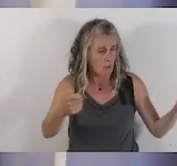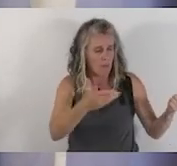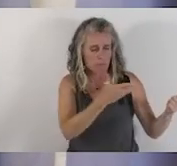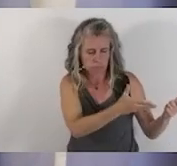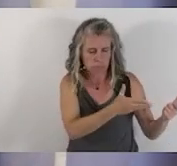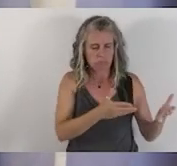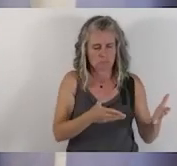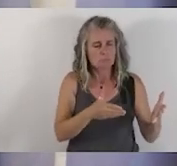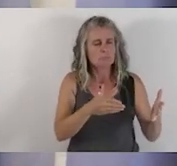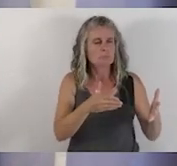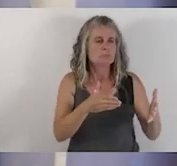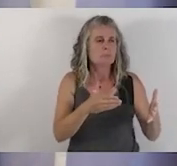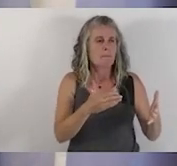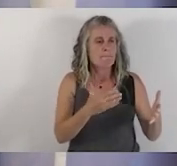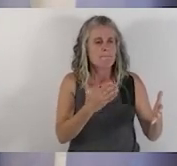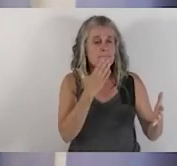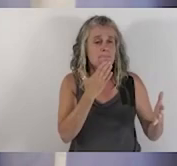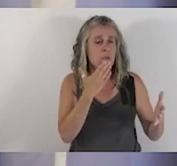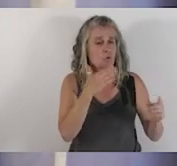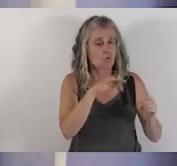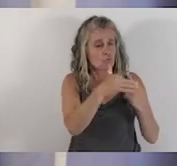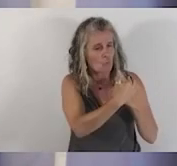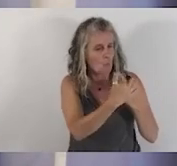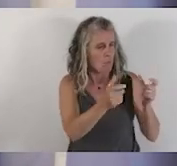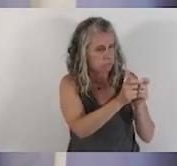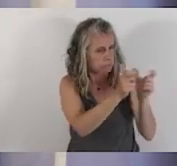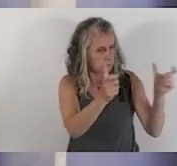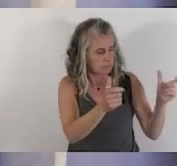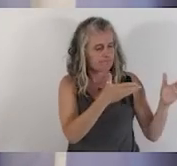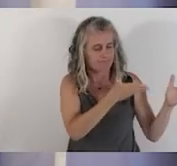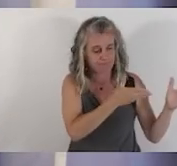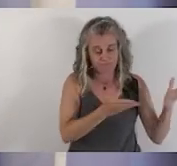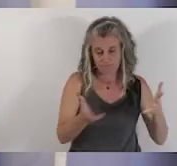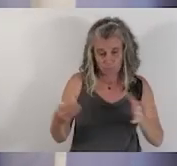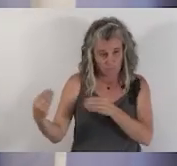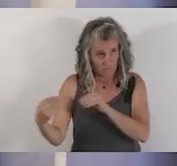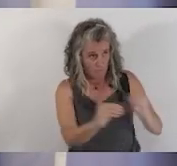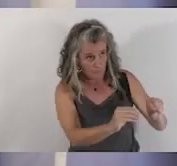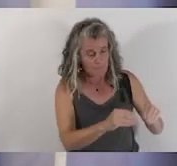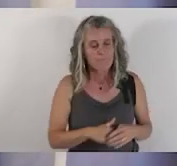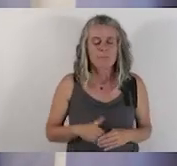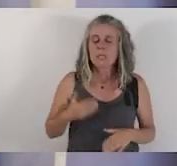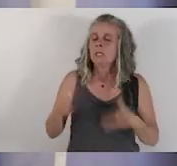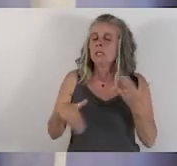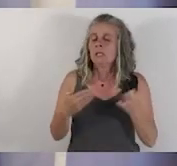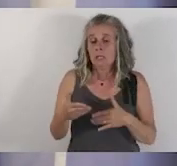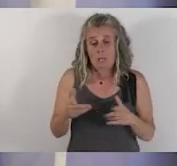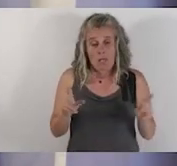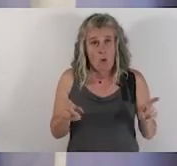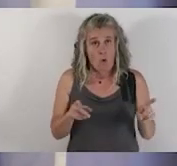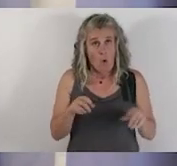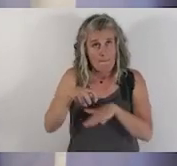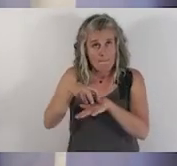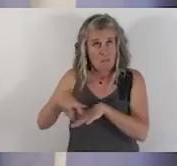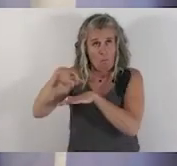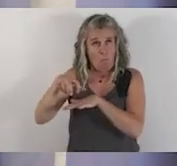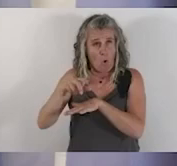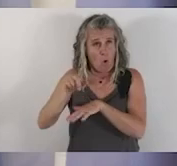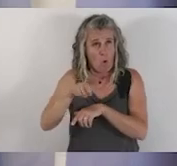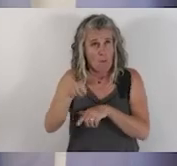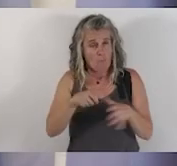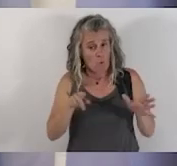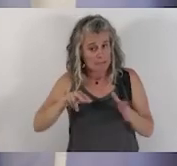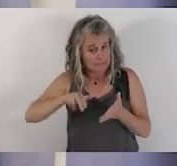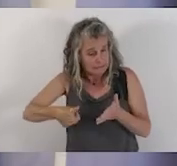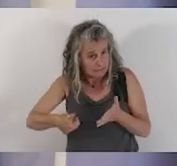concession d'aménagement avec la métropole soit signée, ce qui a été le cas en décembre